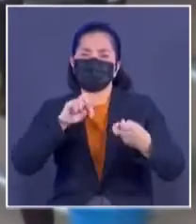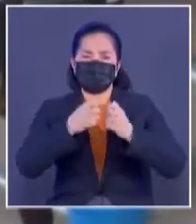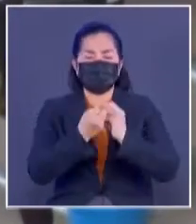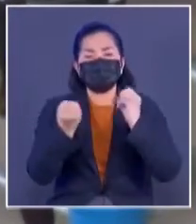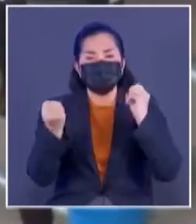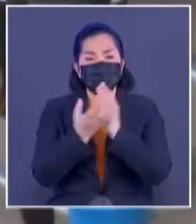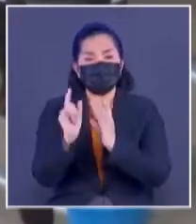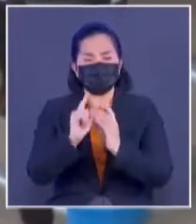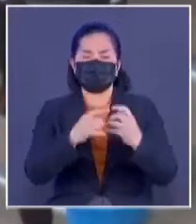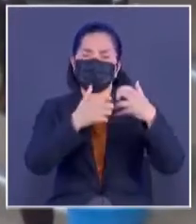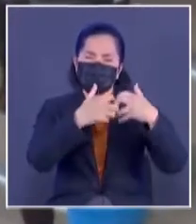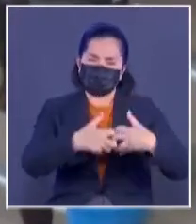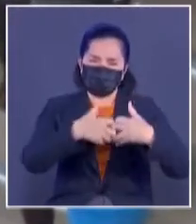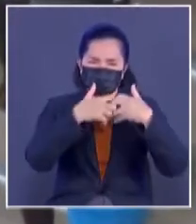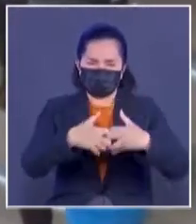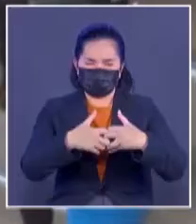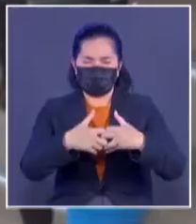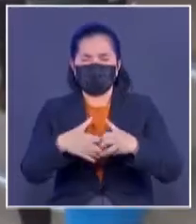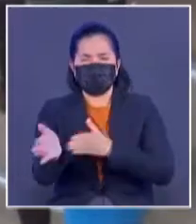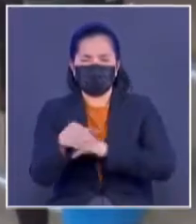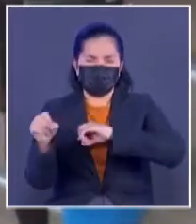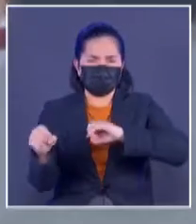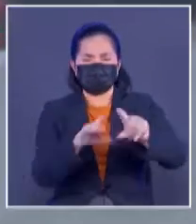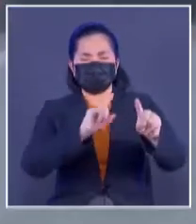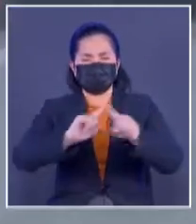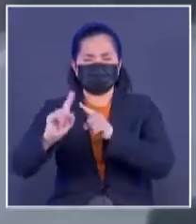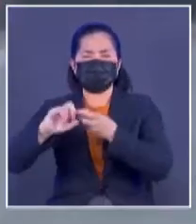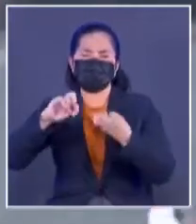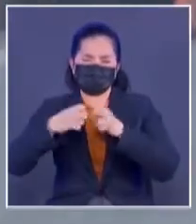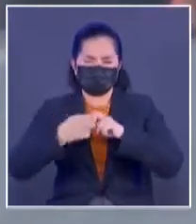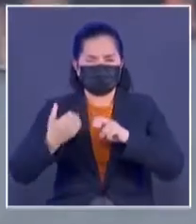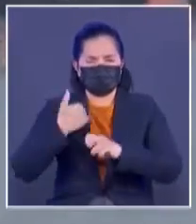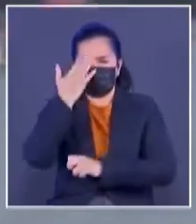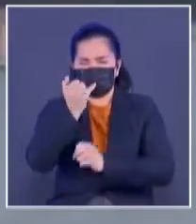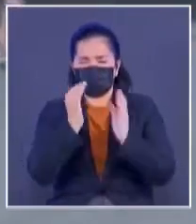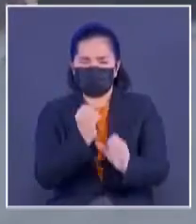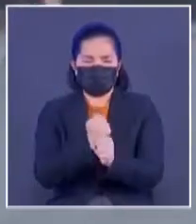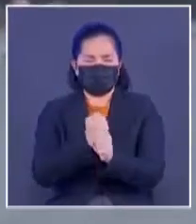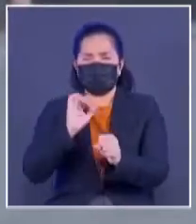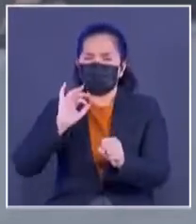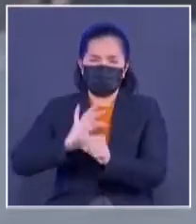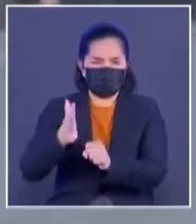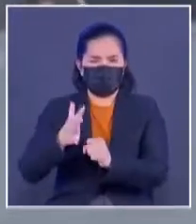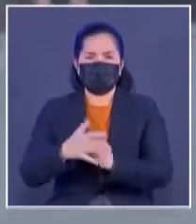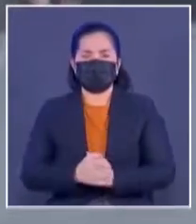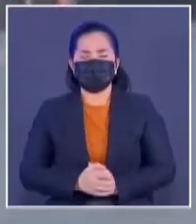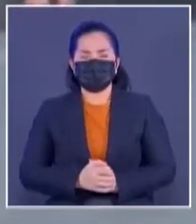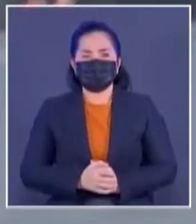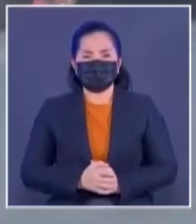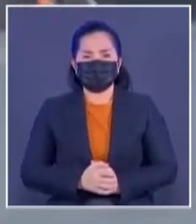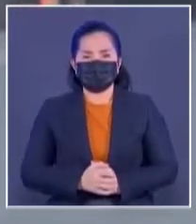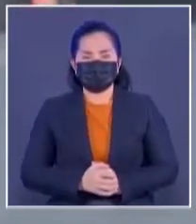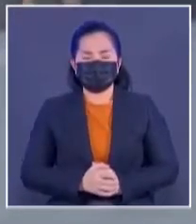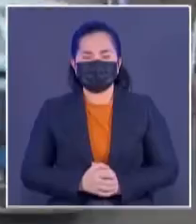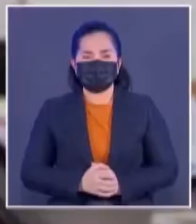บต่อการผลิตโดยเฉพาะภาคประมงตอนนี้บอกว่าภาคประมงขาดแคลนแรงงานอย่างมากเป็นอุตสาหกรรมที่น่ากังวลมากตอนนี้